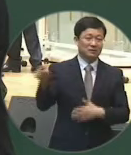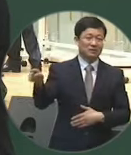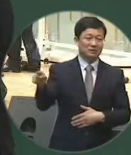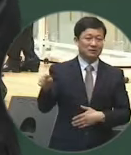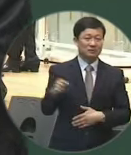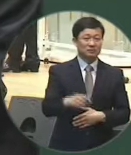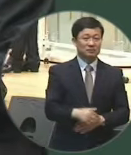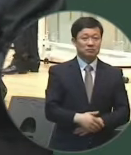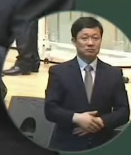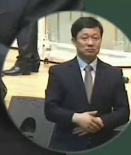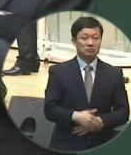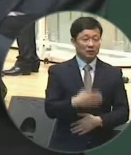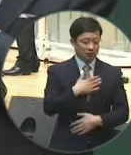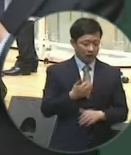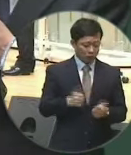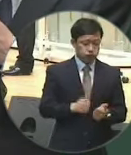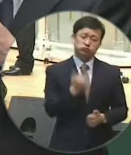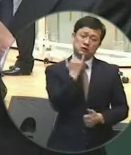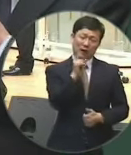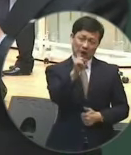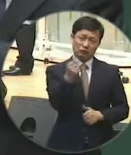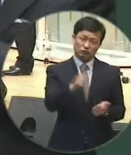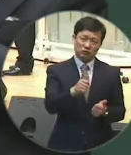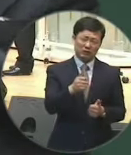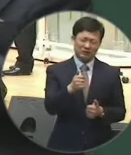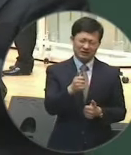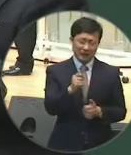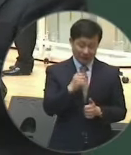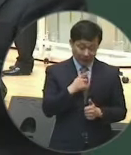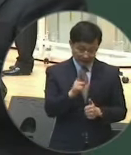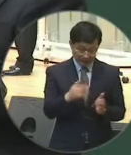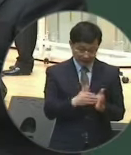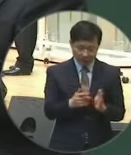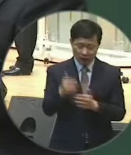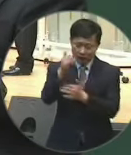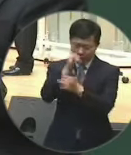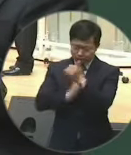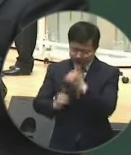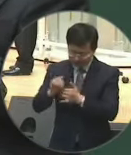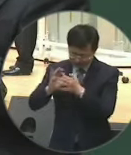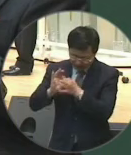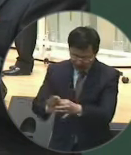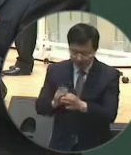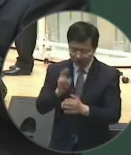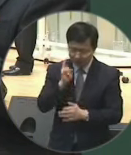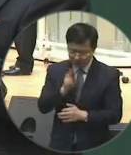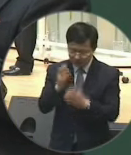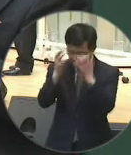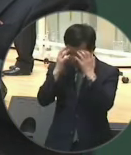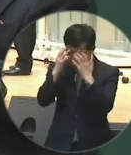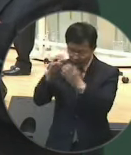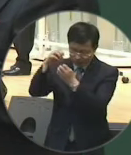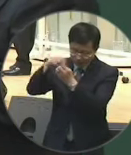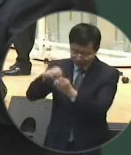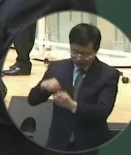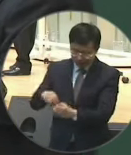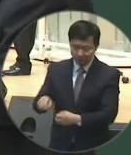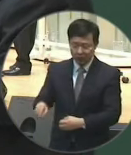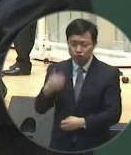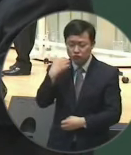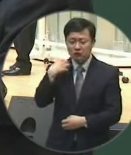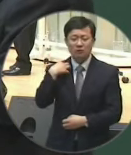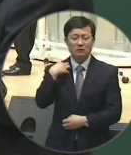gospel. 자기는 죽으면 되는데 후대들이 비참하게. You know, if they died alone by themselves, that's fine. But their descendants were